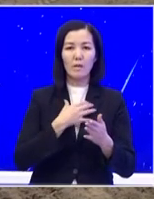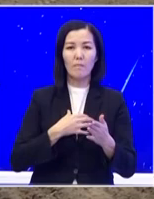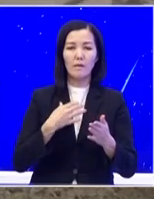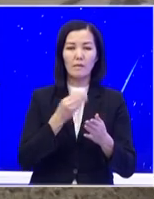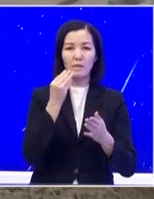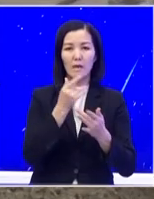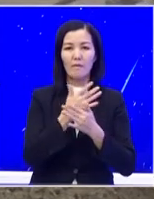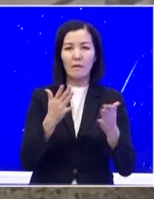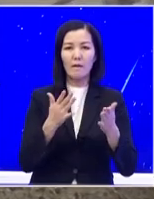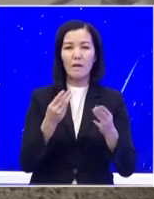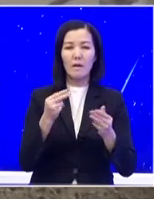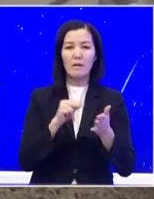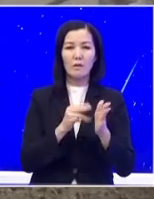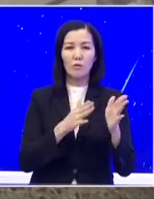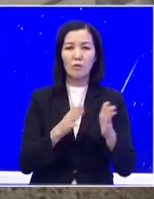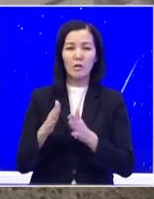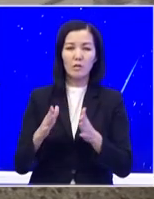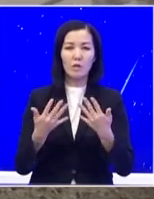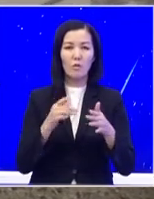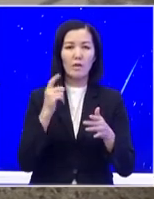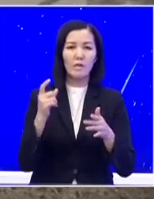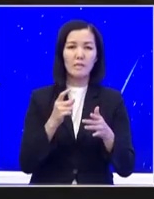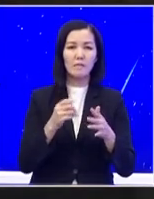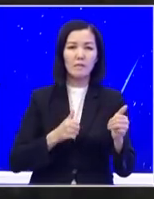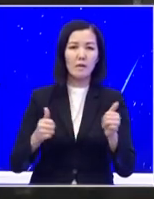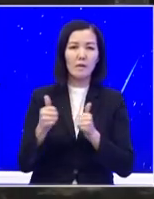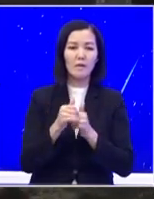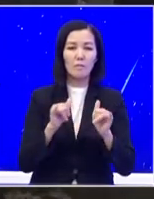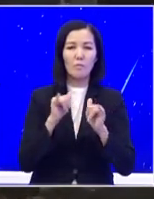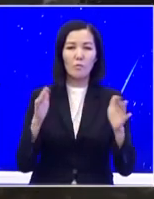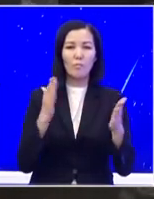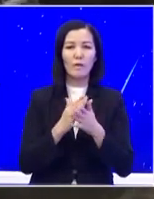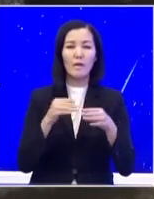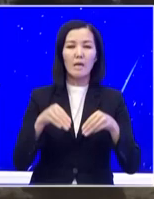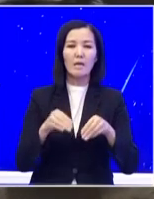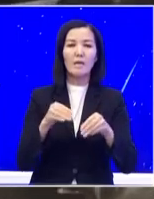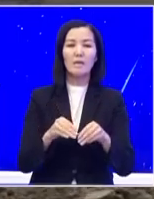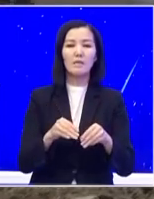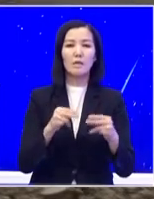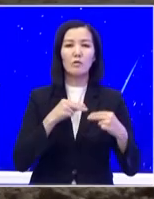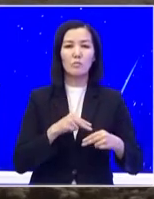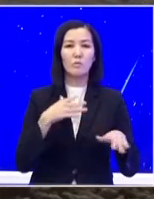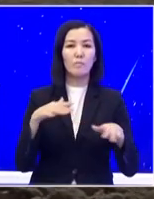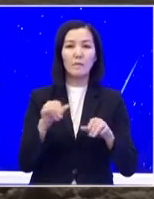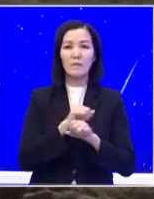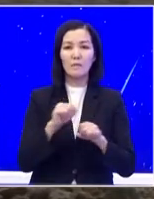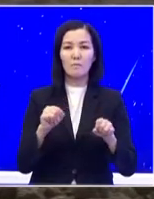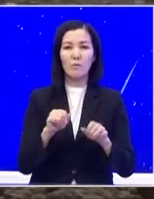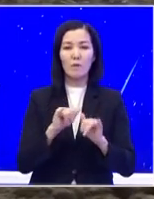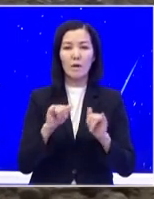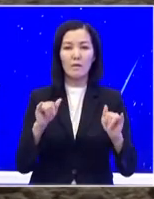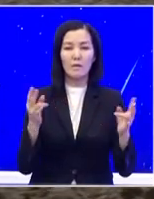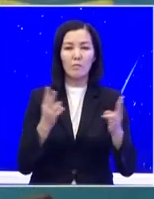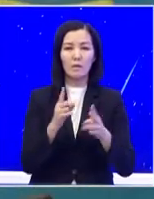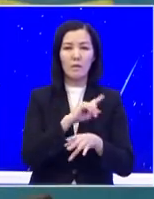тауарлар бағасы ырықтандырылды. Ауыл шаруашылық саласында да ілкімді істер көп. Егіншіліктегі екпінді жұмыс бәсеңсімеуі тиіс, дейді өңір